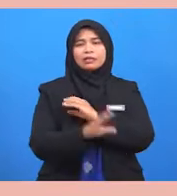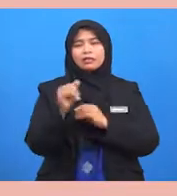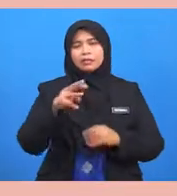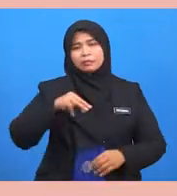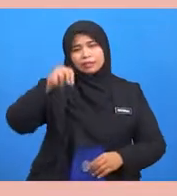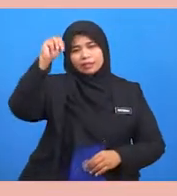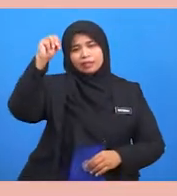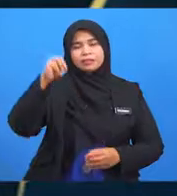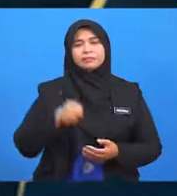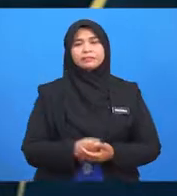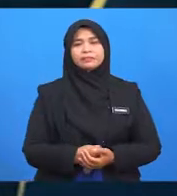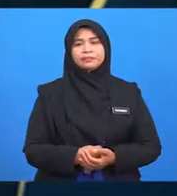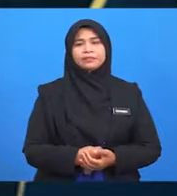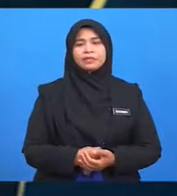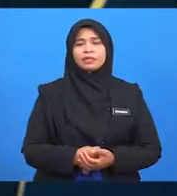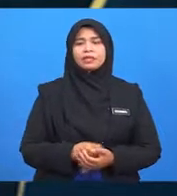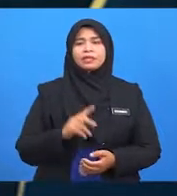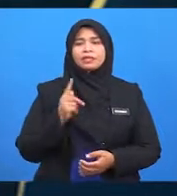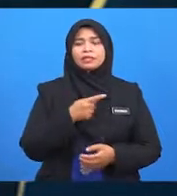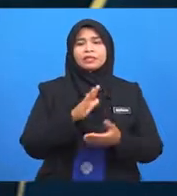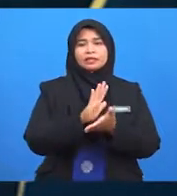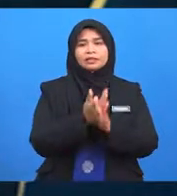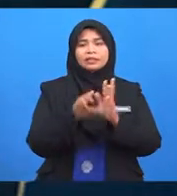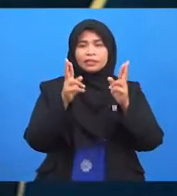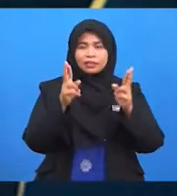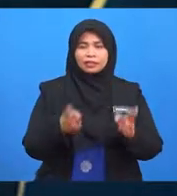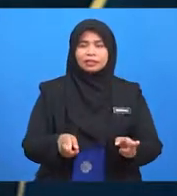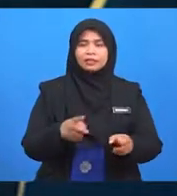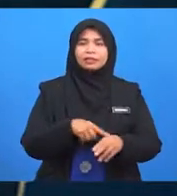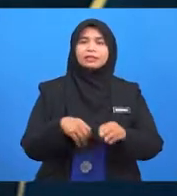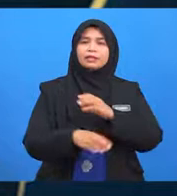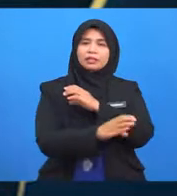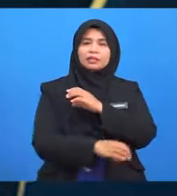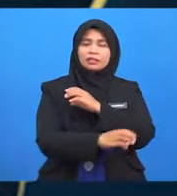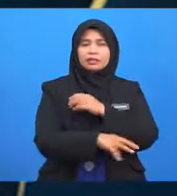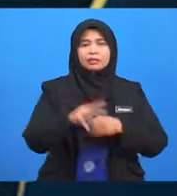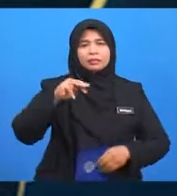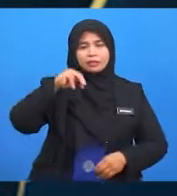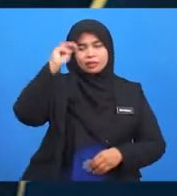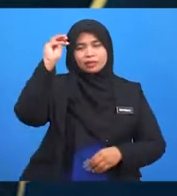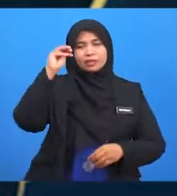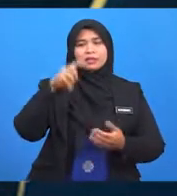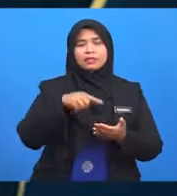merdeka. Kita menjadi rakyat di sebuah negara yang merdeka ini berkat jasa